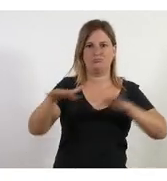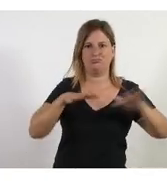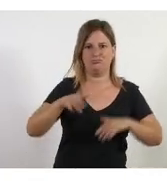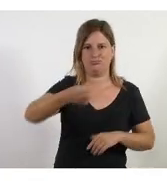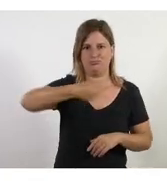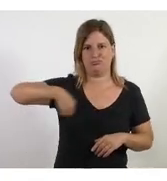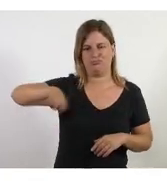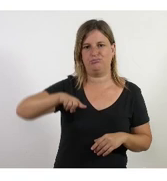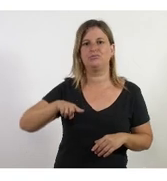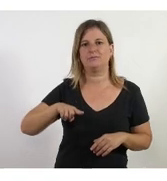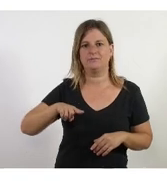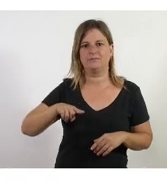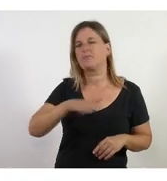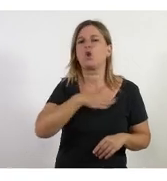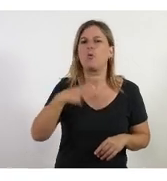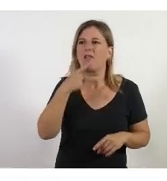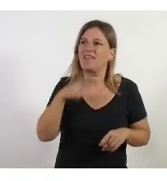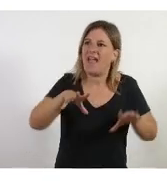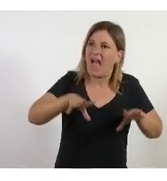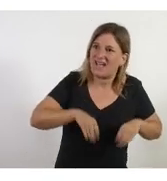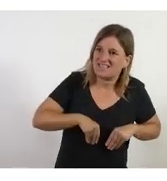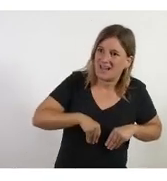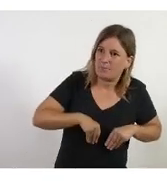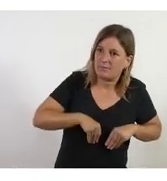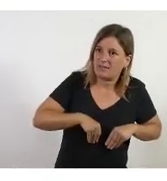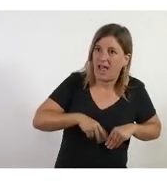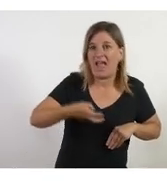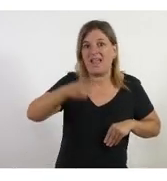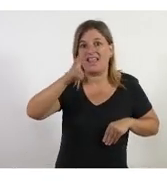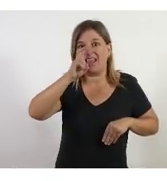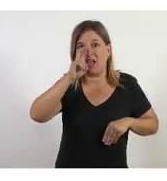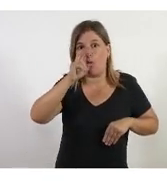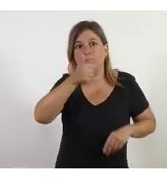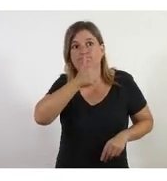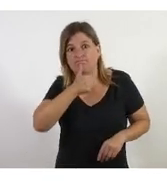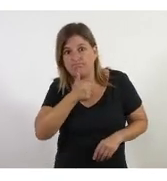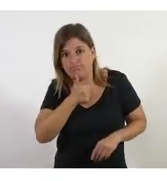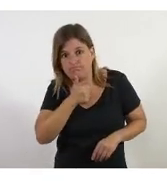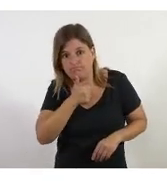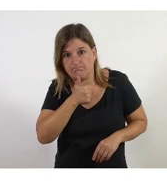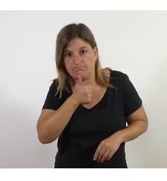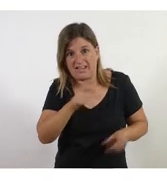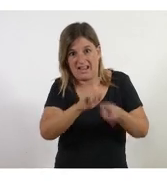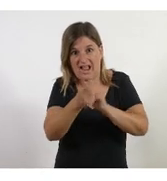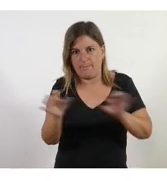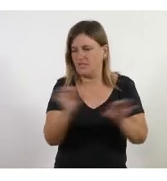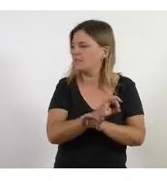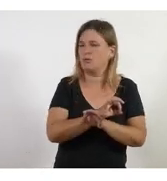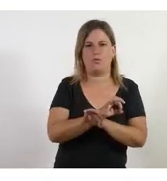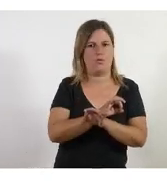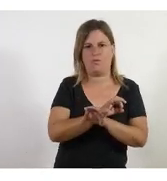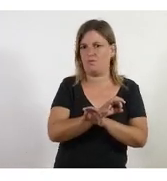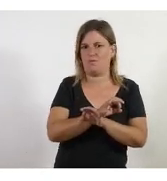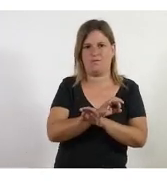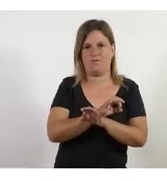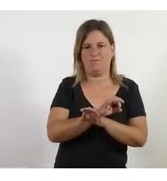en absolut de que acceptar sigui renunciar al canvi. No estic parlant en absolut